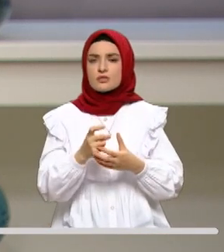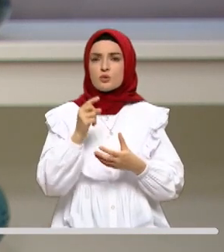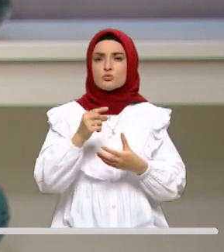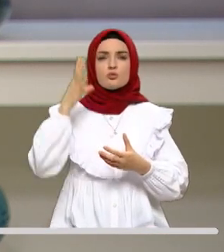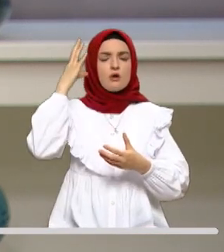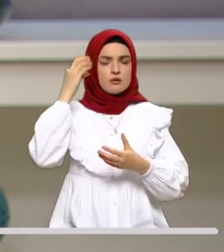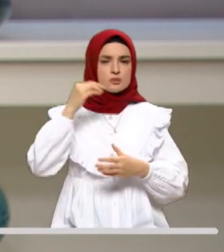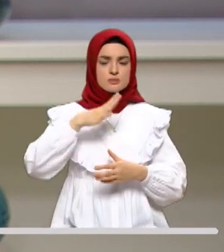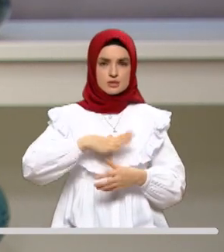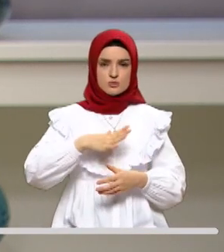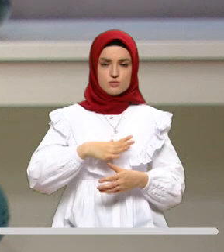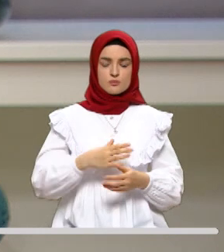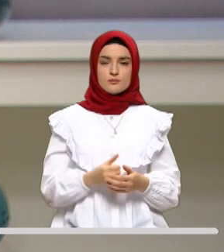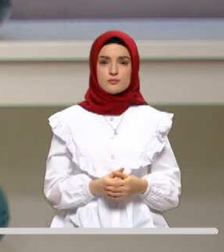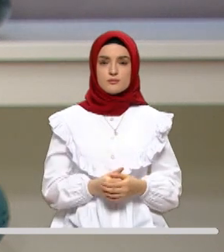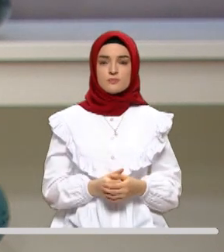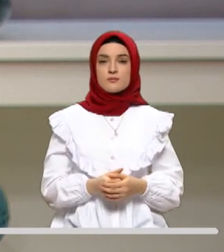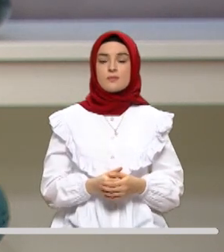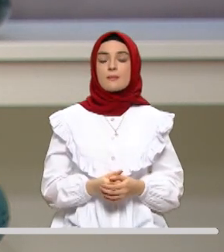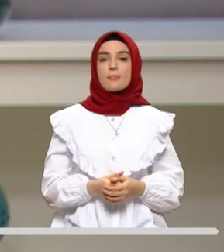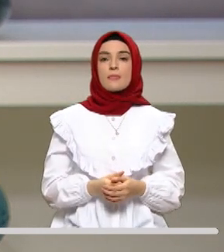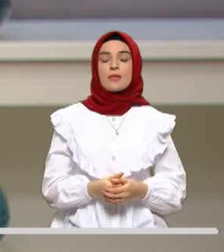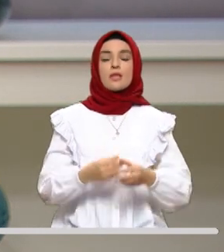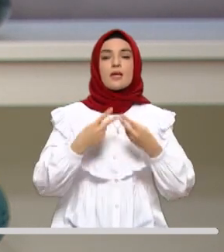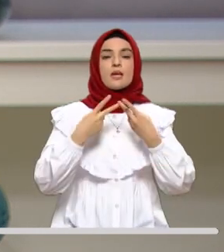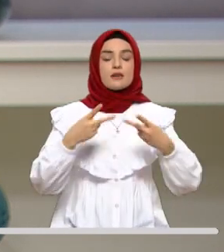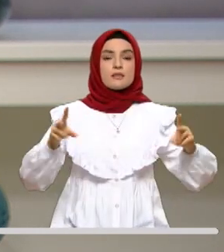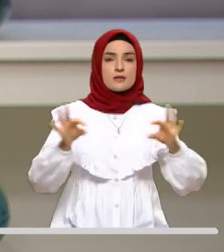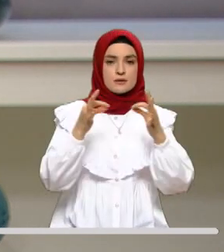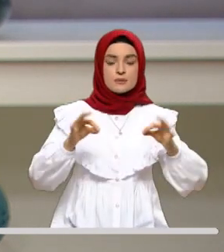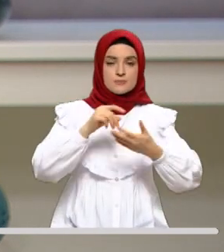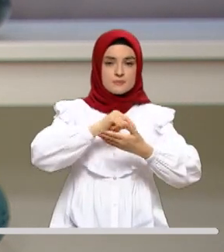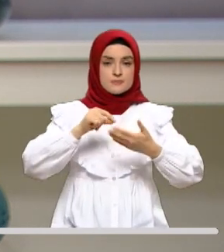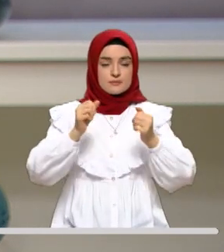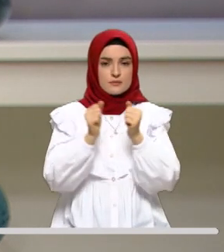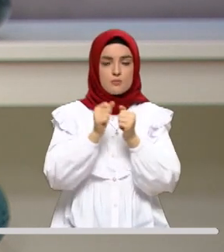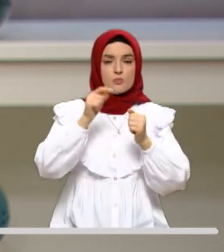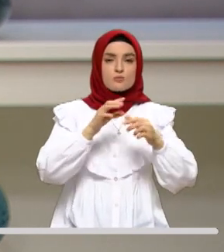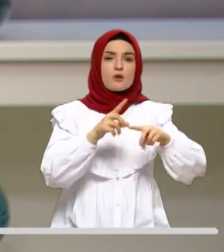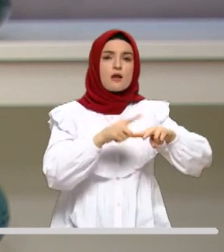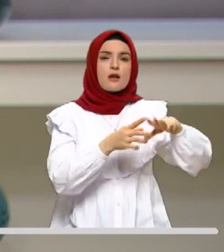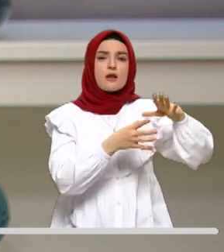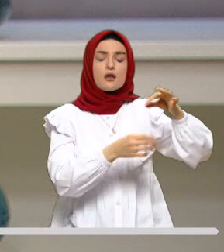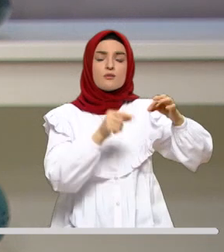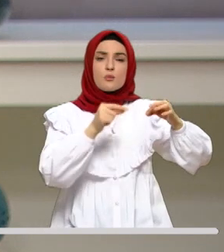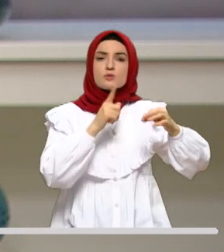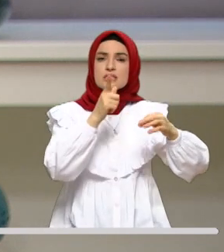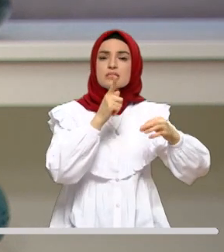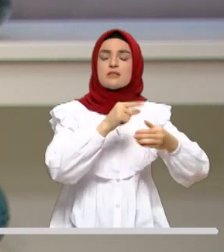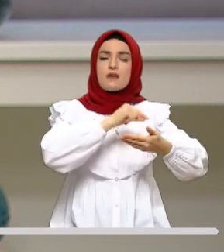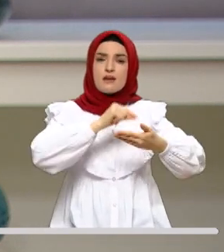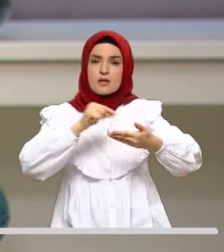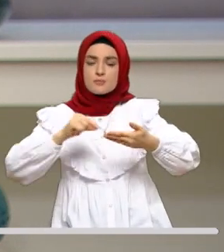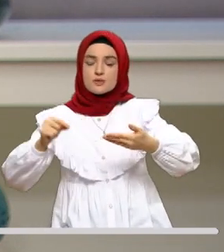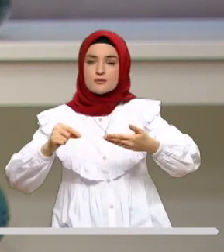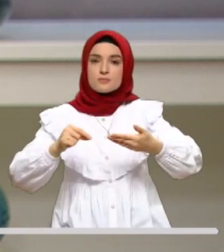edebilmek istiyorum. İstiklal Marşı'nın yazılmasıyla birlikte Akif'in bu güzel kıtaları ard arda sıralamasıyla ve mecliste